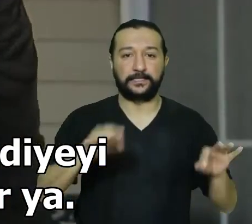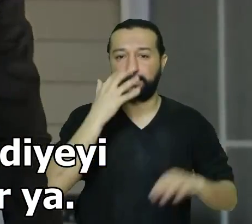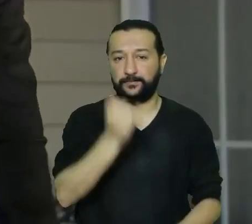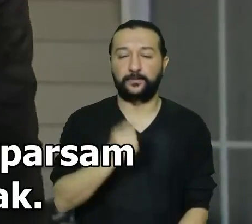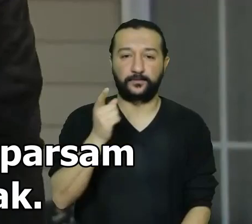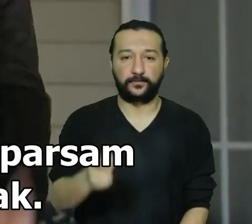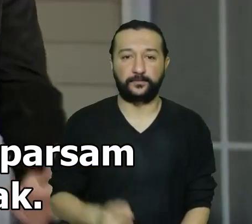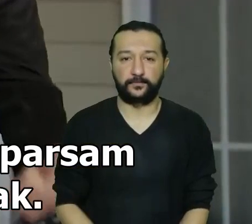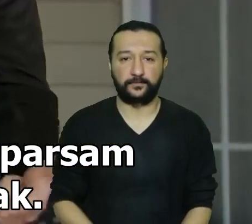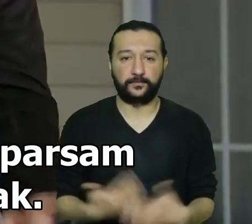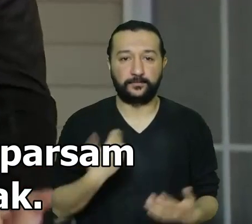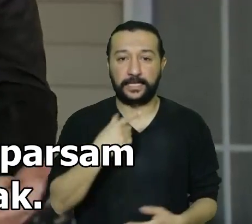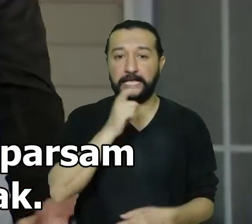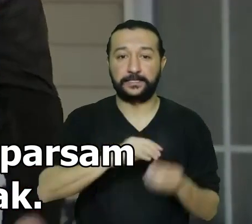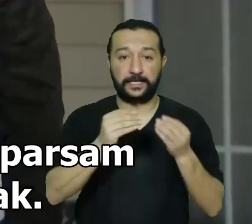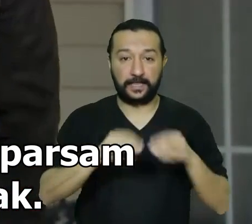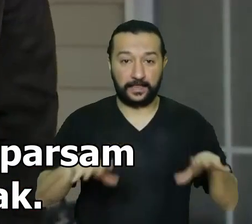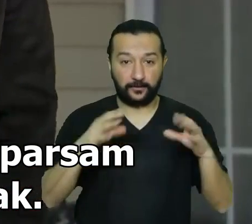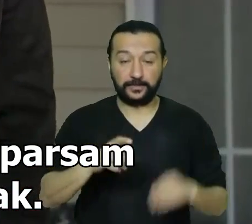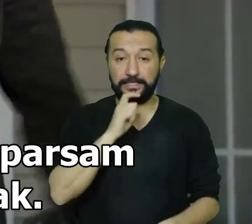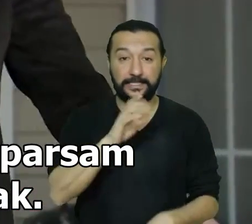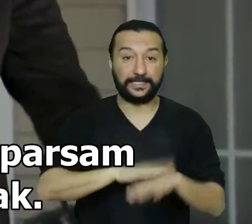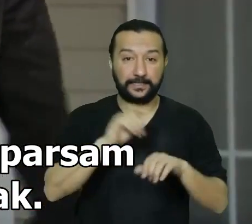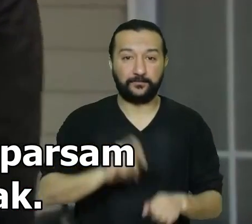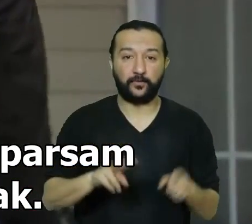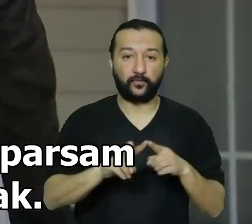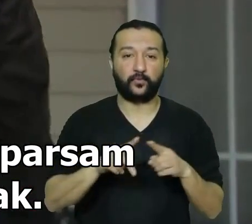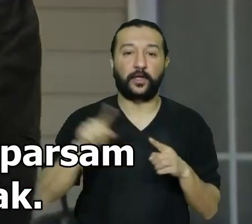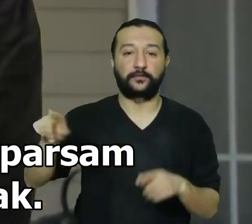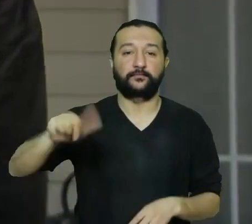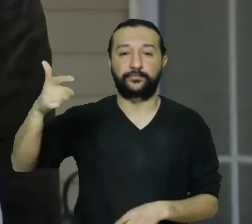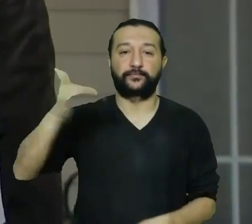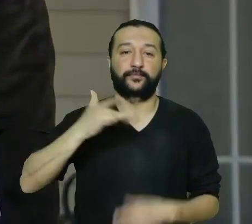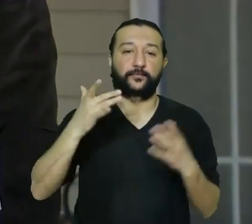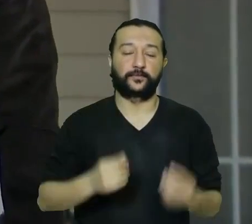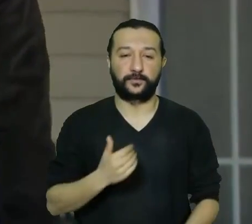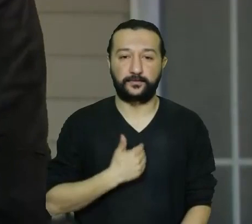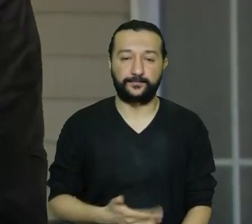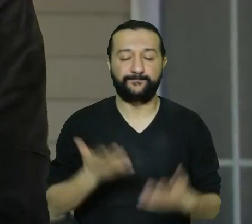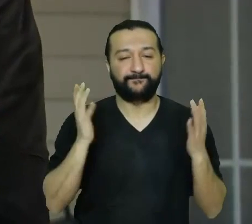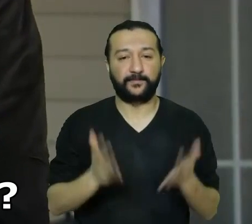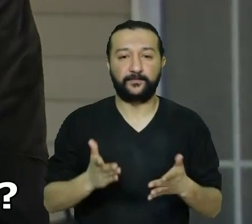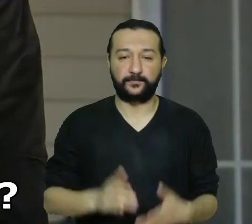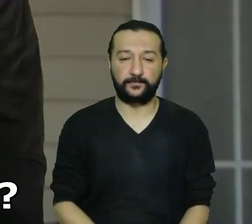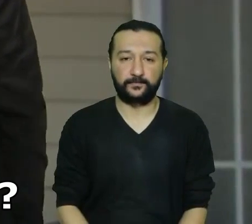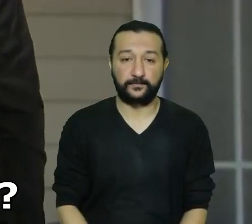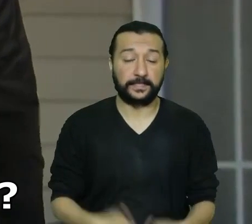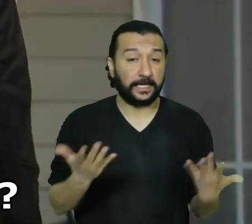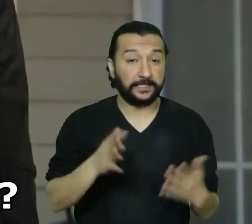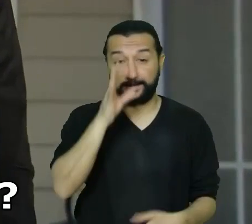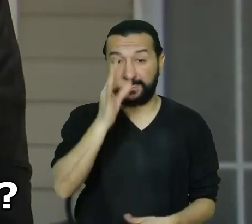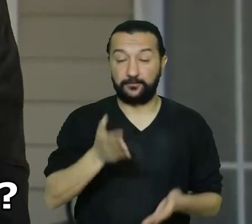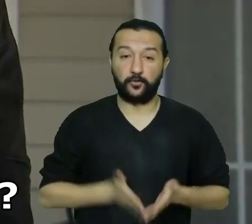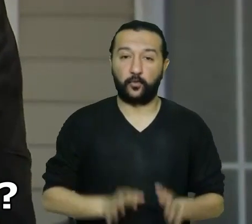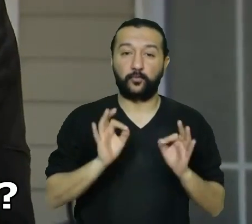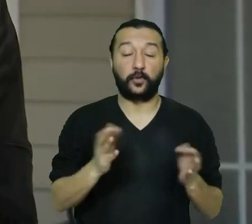ya. Ha bir pot kırarsam, bir yanlışlık yaparsam Nurhan yine bana gol atacak. Of, acaba kimin